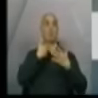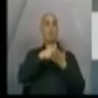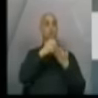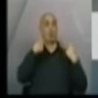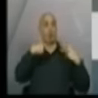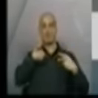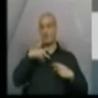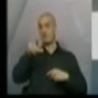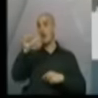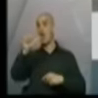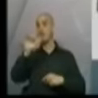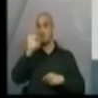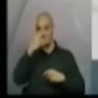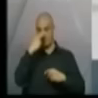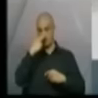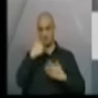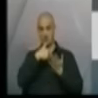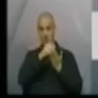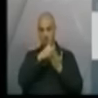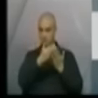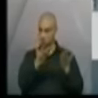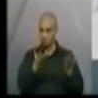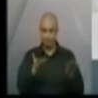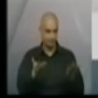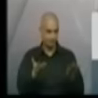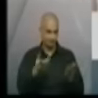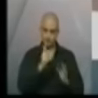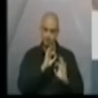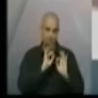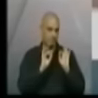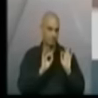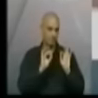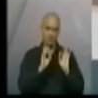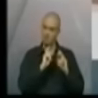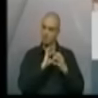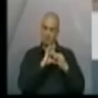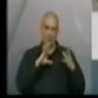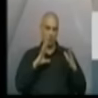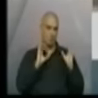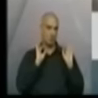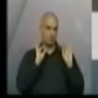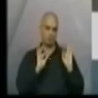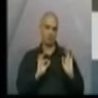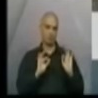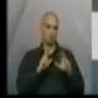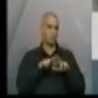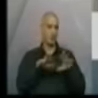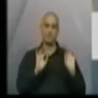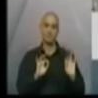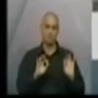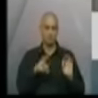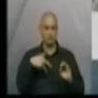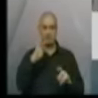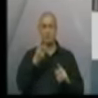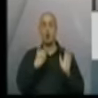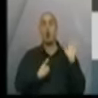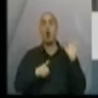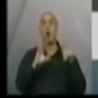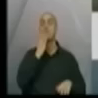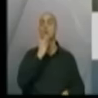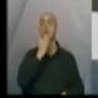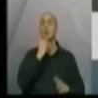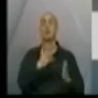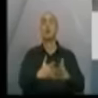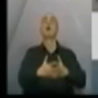ואח מטיבי מ מנסה להמשיך להפחיד אותנו הן פשוט מנותקות ל לחלוטין מהמציאות הולך להיות כאן רוב יהודי